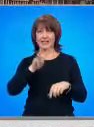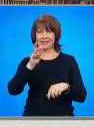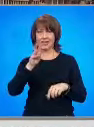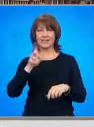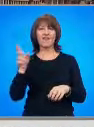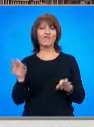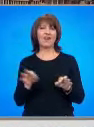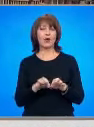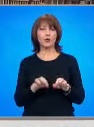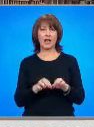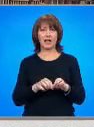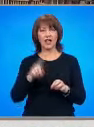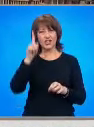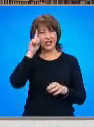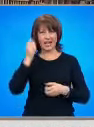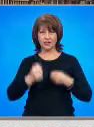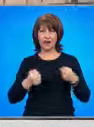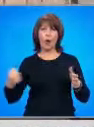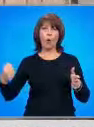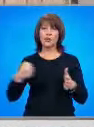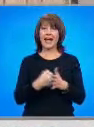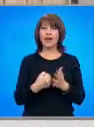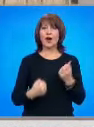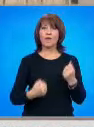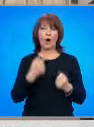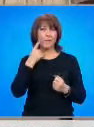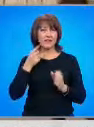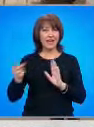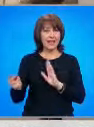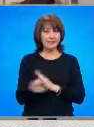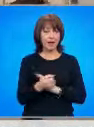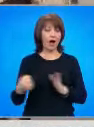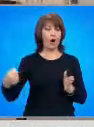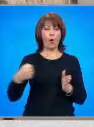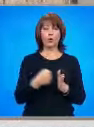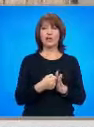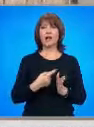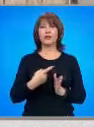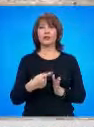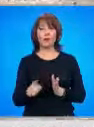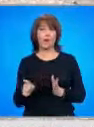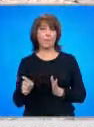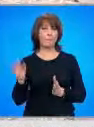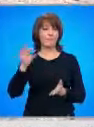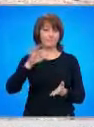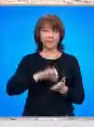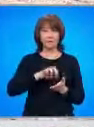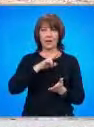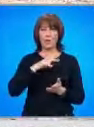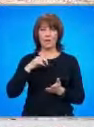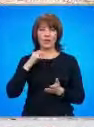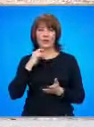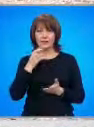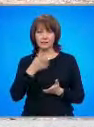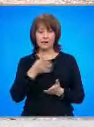квартал Факултет. Шофьорка блъснала автомобил и опитвайки се да избяга, ударила друг. Дошлият на място полицейски патрул тествал жената